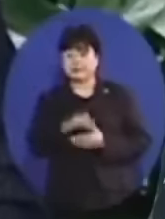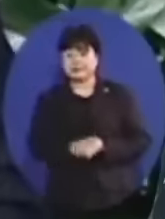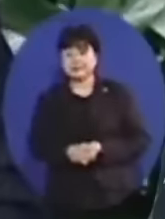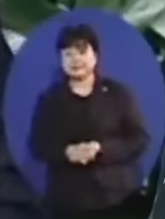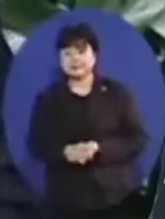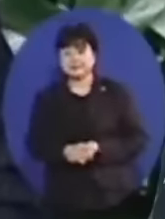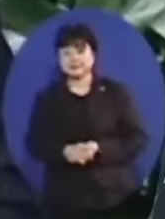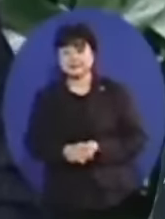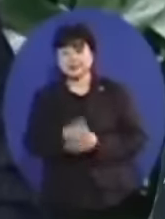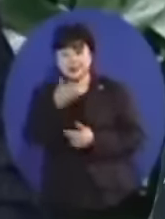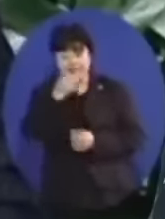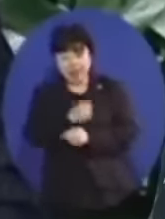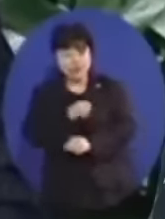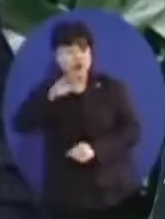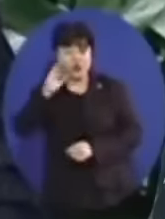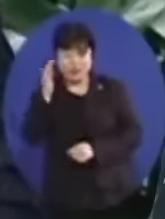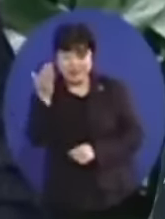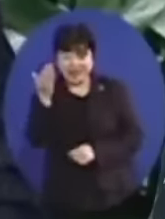하면 됩니다.